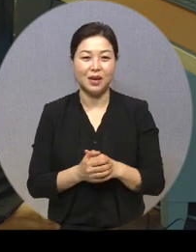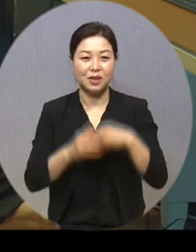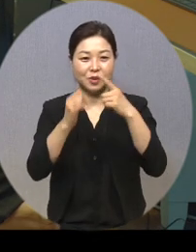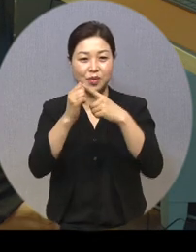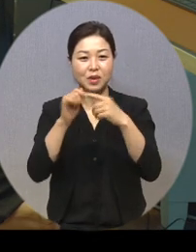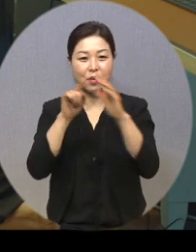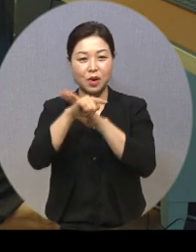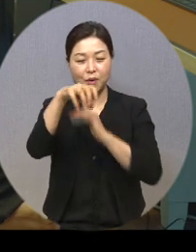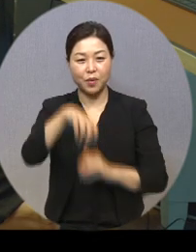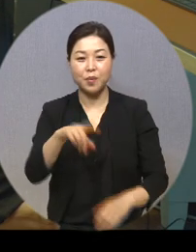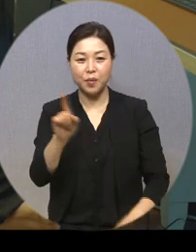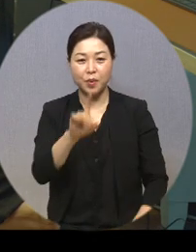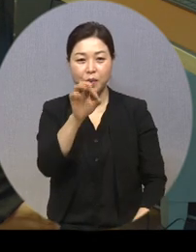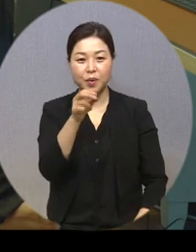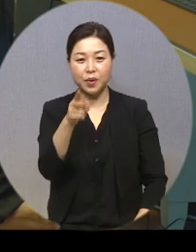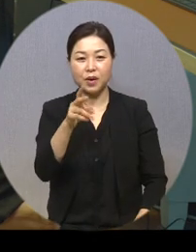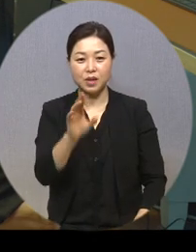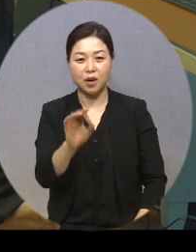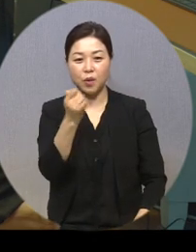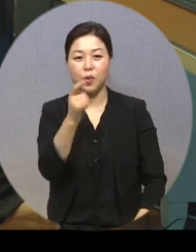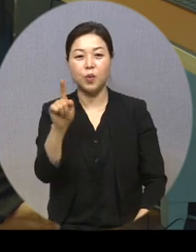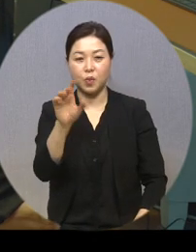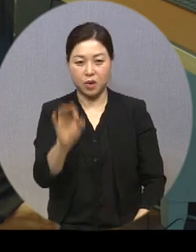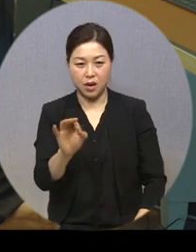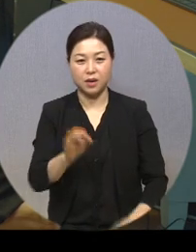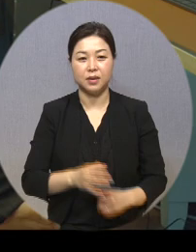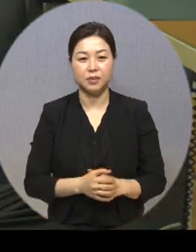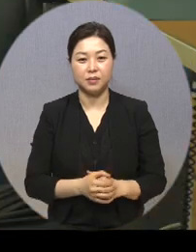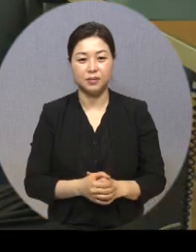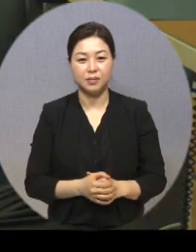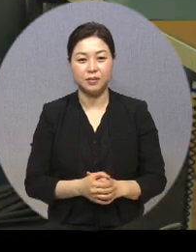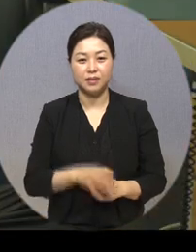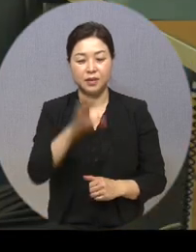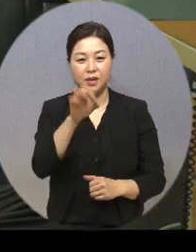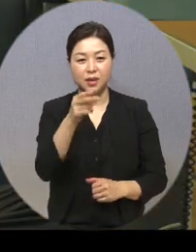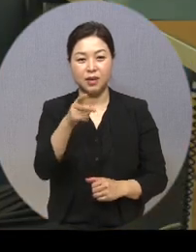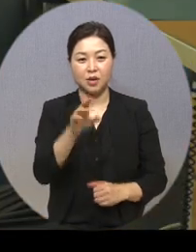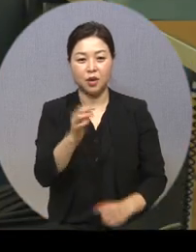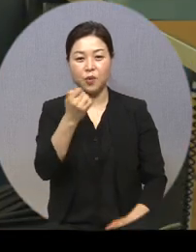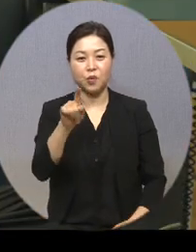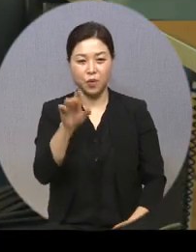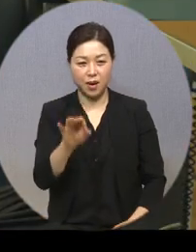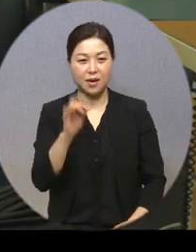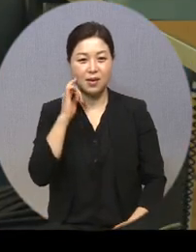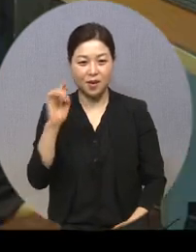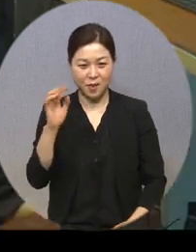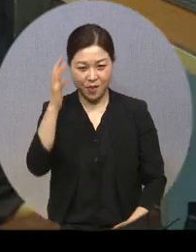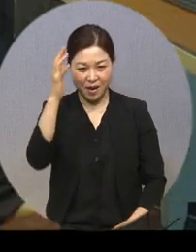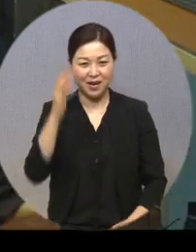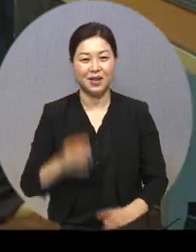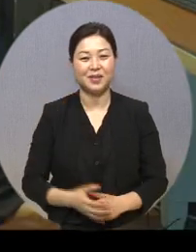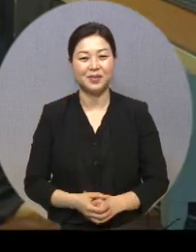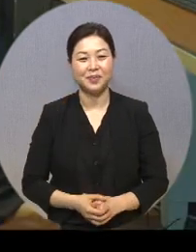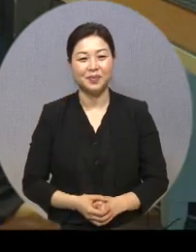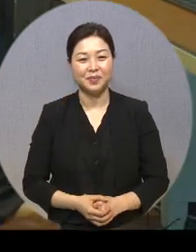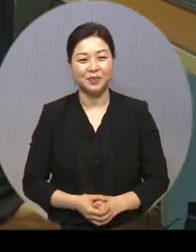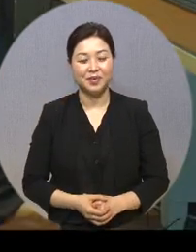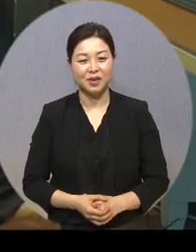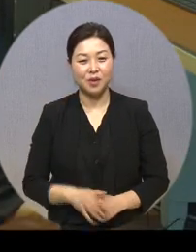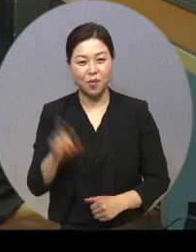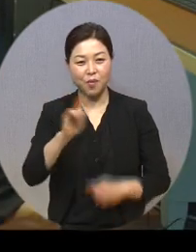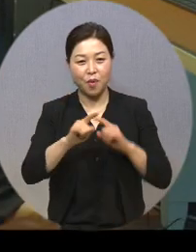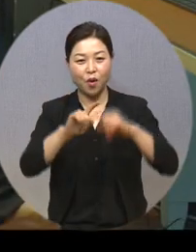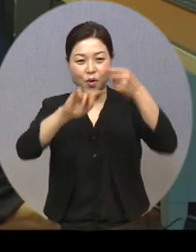영광입니다. 영광? 영광 아시죠? 영광굴비. 영광이죠. 영광굴비. 근데 영광은 제가 가본 적이 없어가지고. 굴비가 제일 유명하지 않나요?